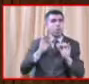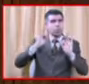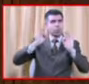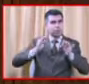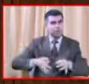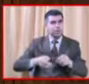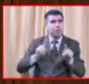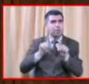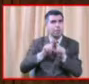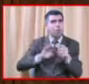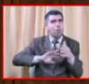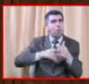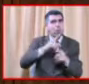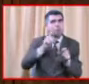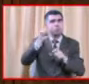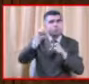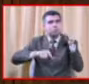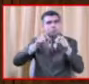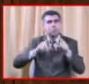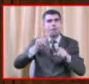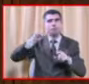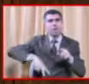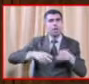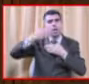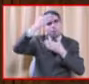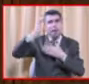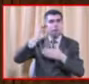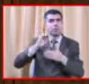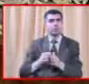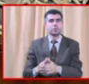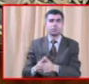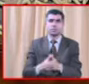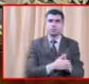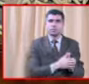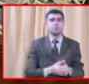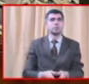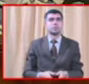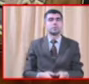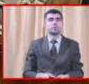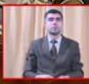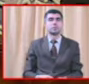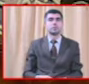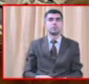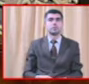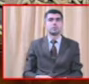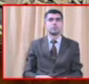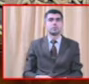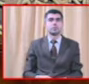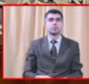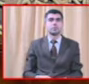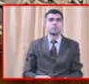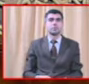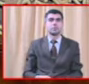راه كلهم مواطنين وكلهم تيستاهلوا كل خير. شكرا. تعقيب السيد النائب تفضل.